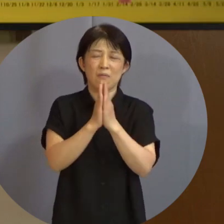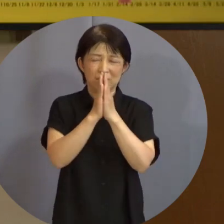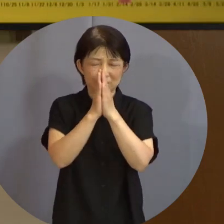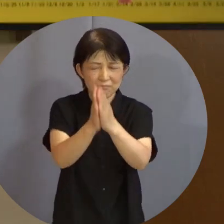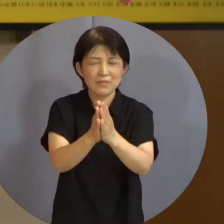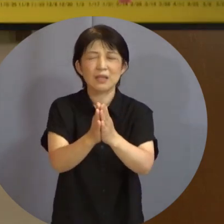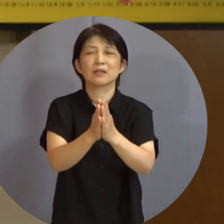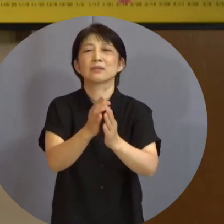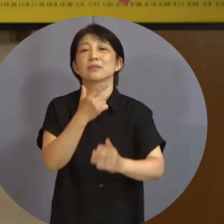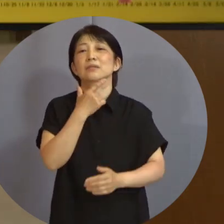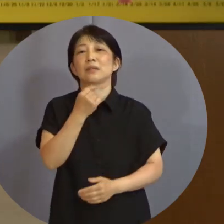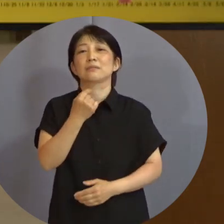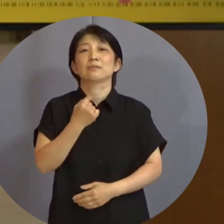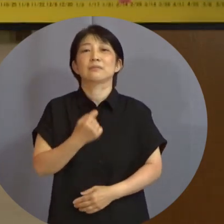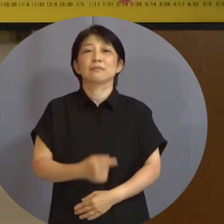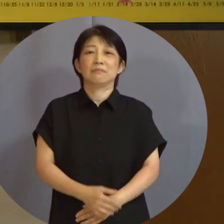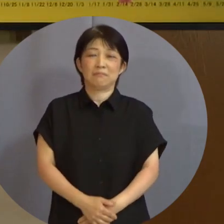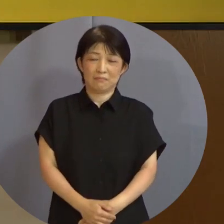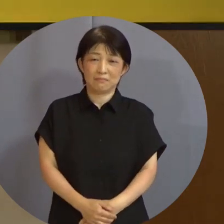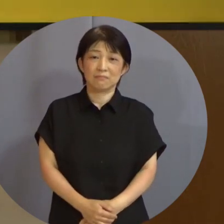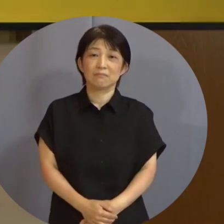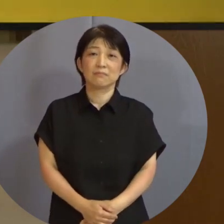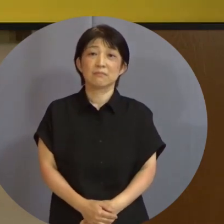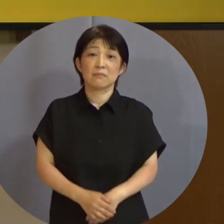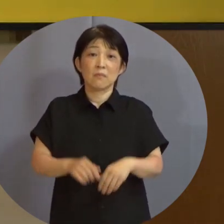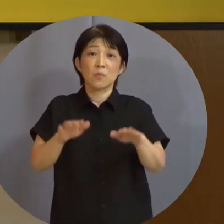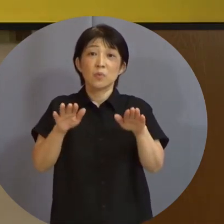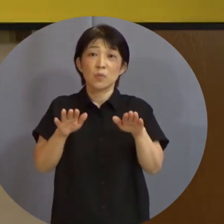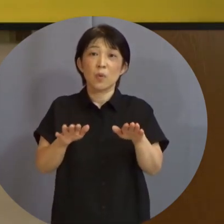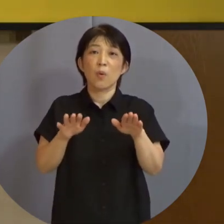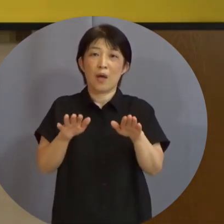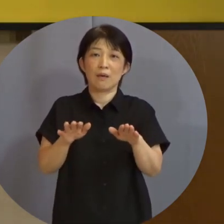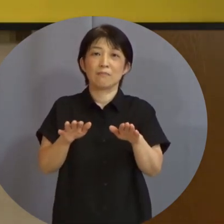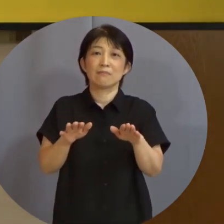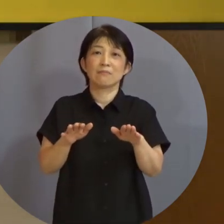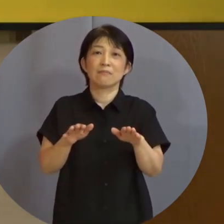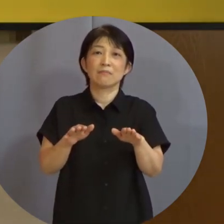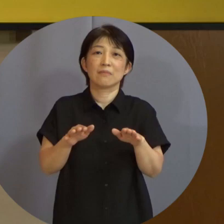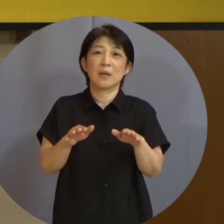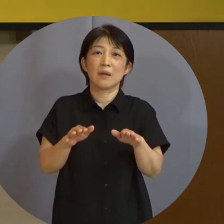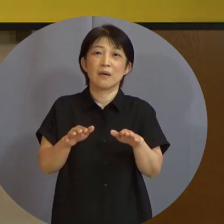し上げます。今日は